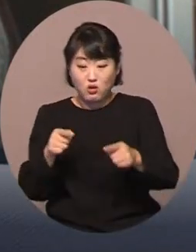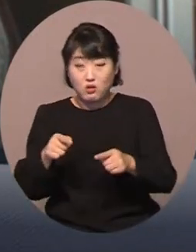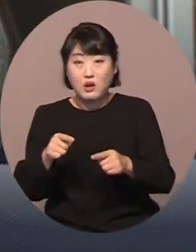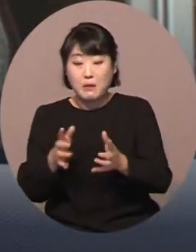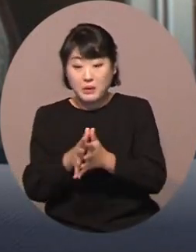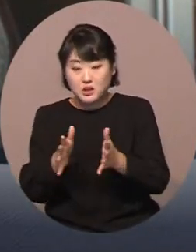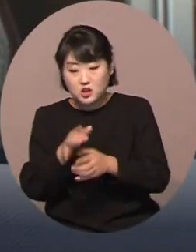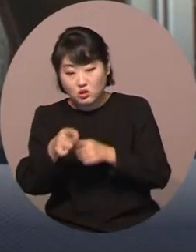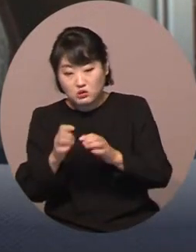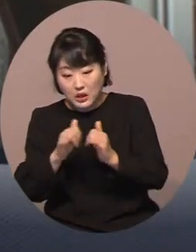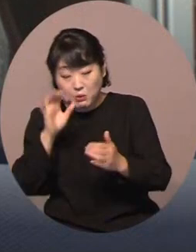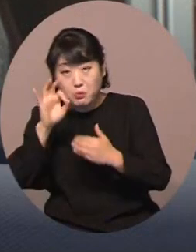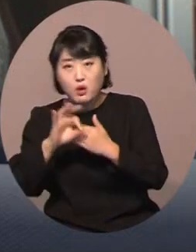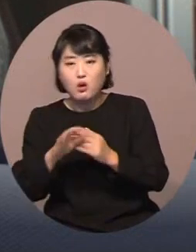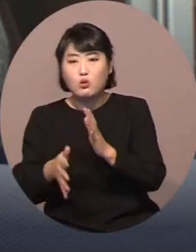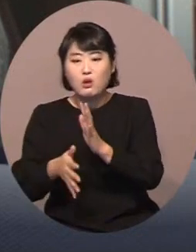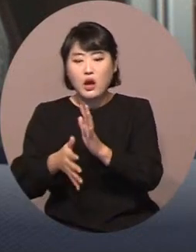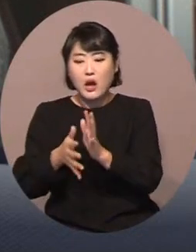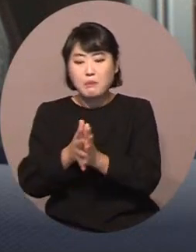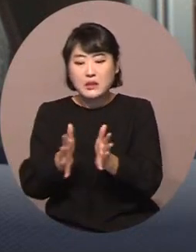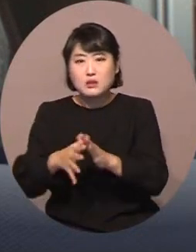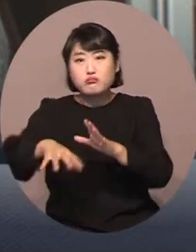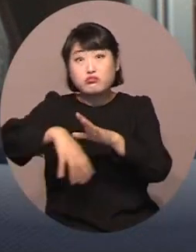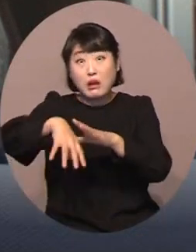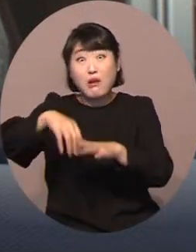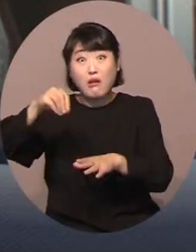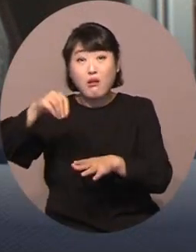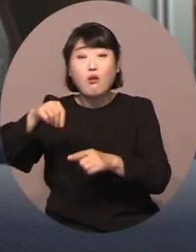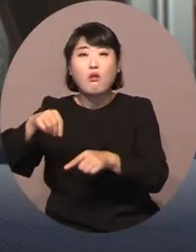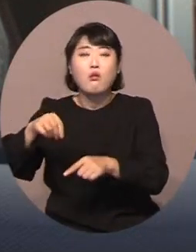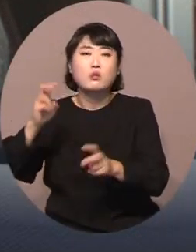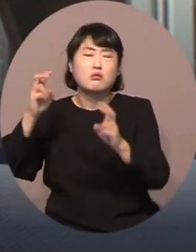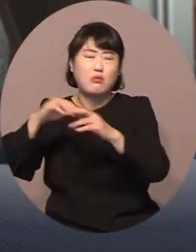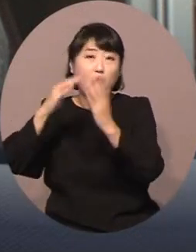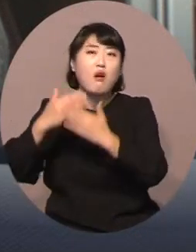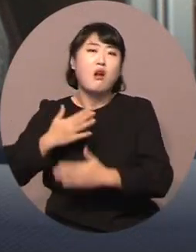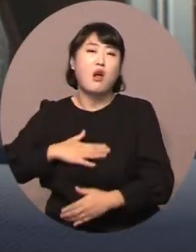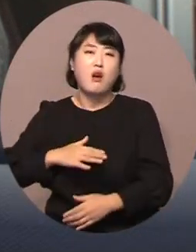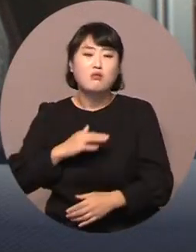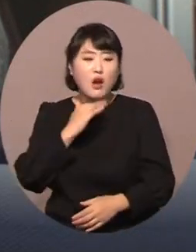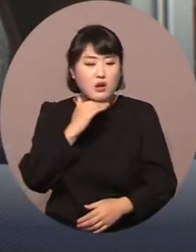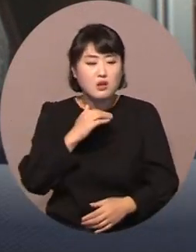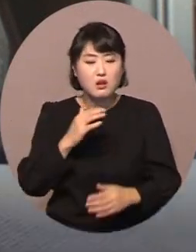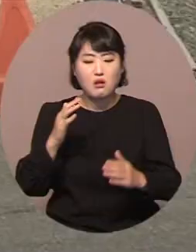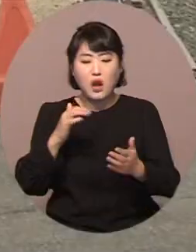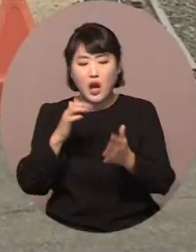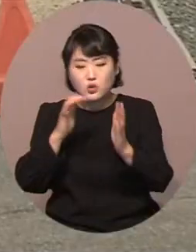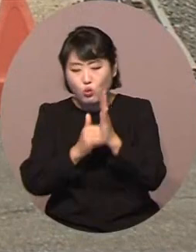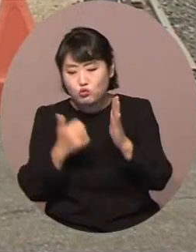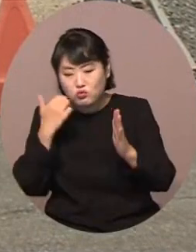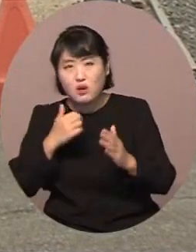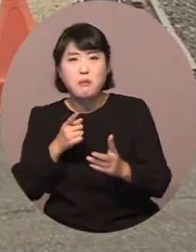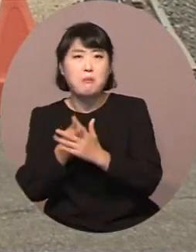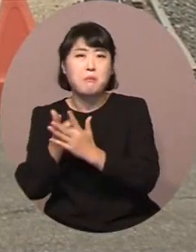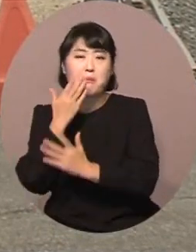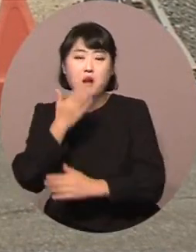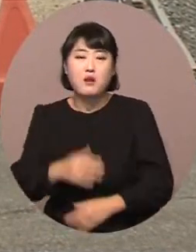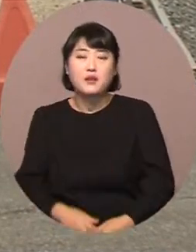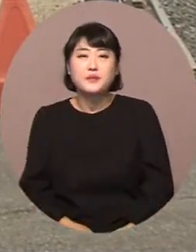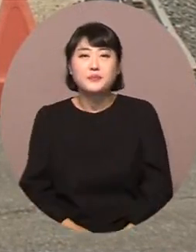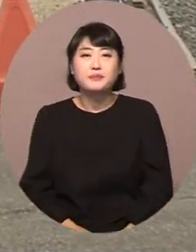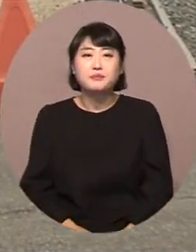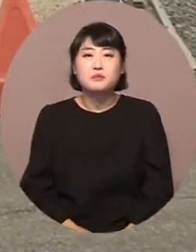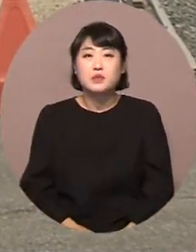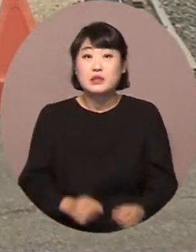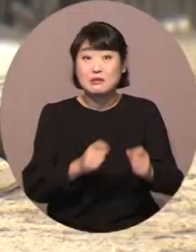그 도시공사에서 다 알 수 있습니다. 입주하는 그 연령대라든가 가족 현황들을. 시교육청은